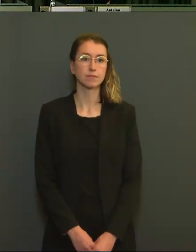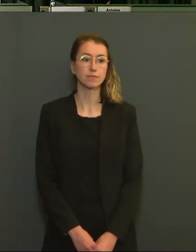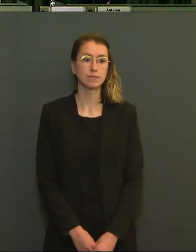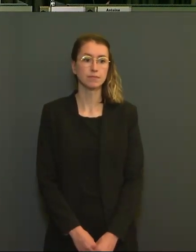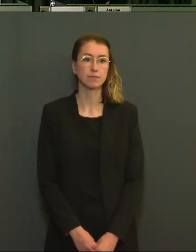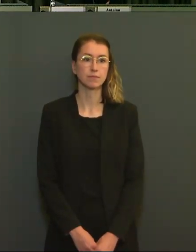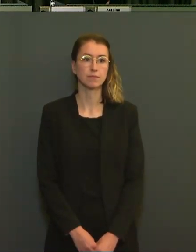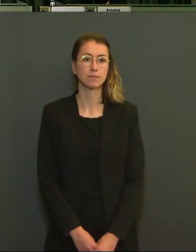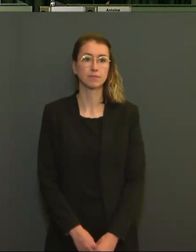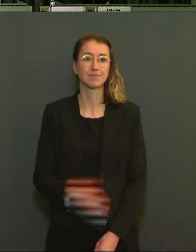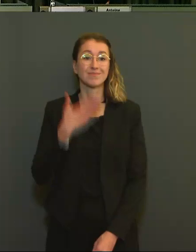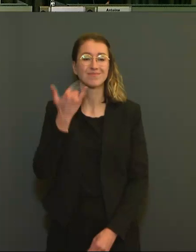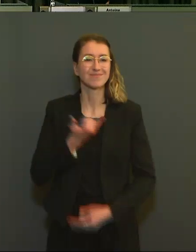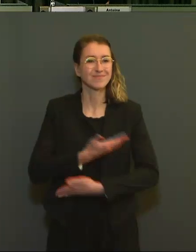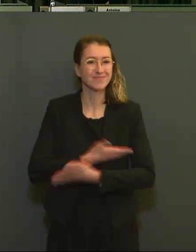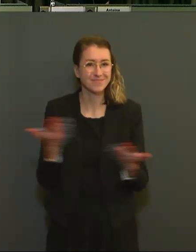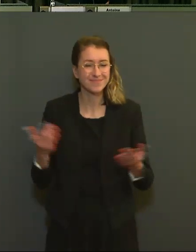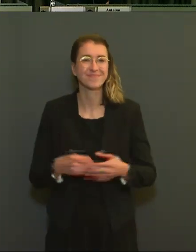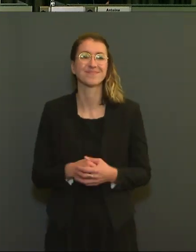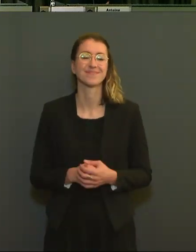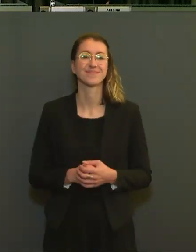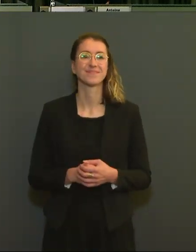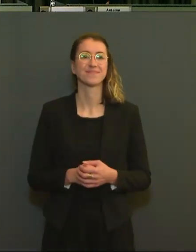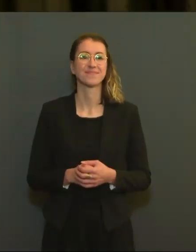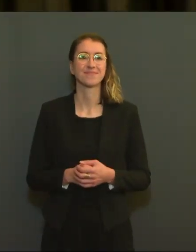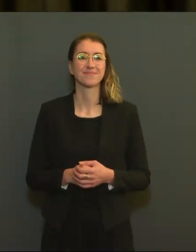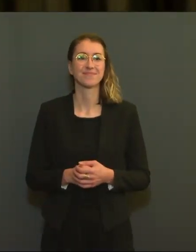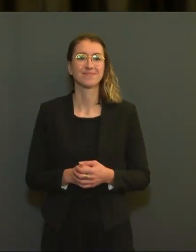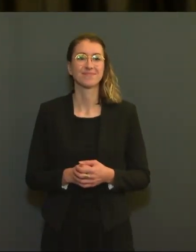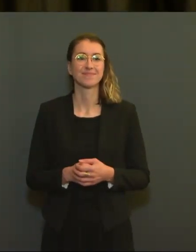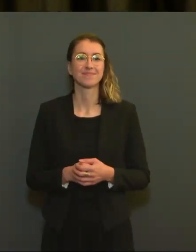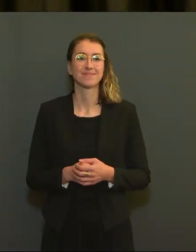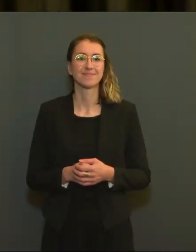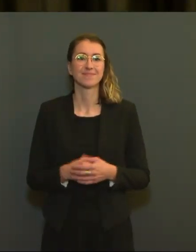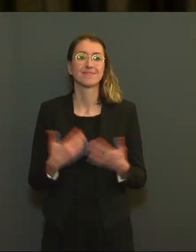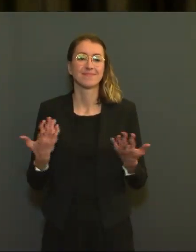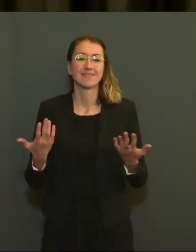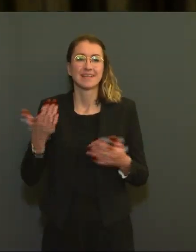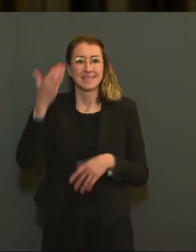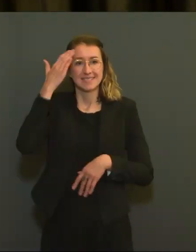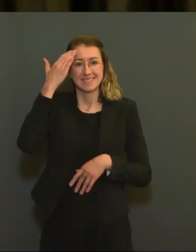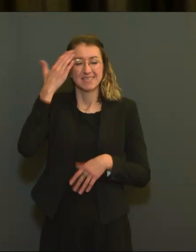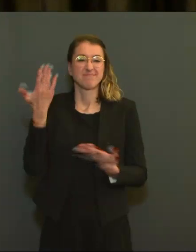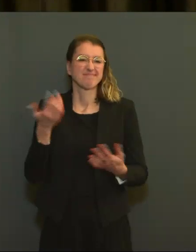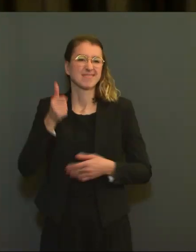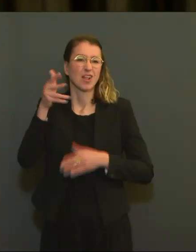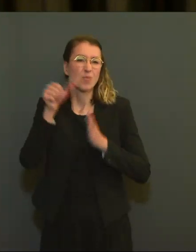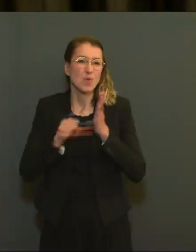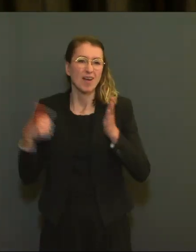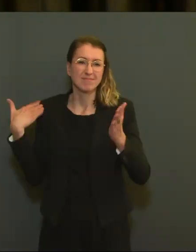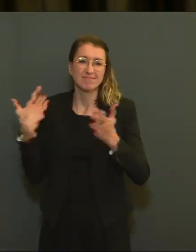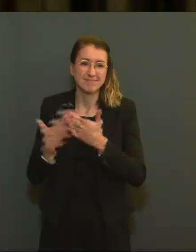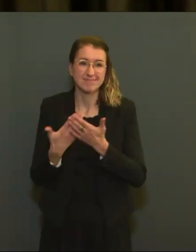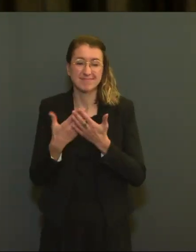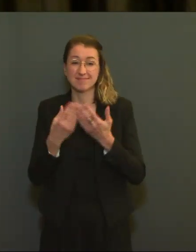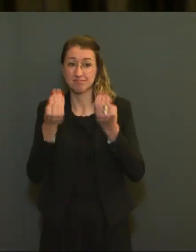Bonjour à tous. Si nous avons appris quelque chose ces derniers mois, c'est le fait que notre comportement détermine la